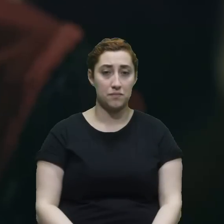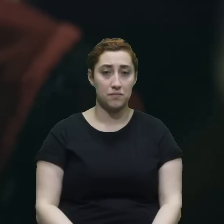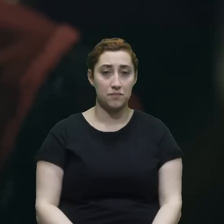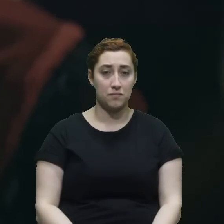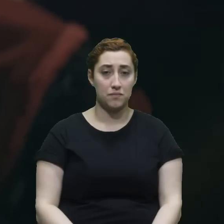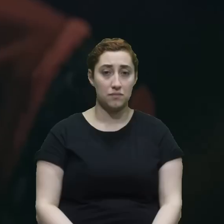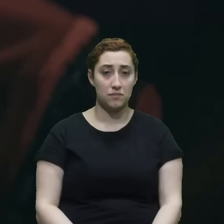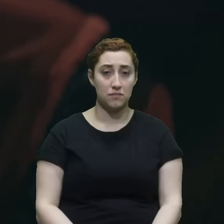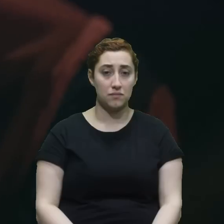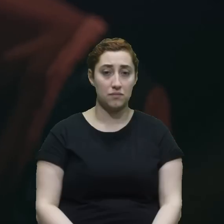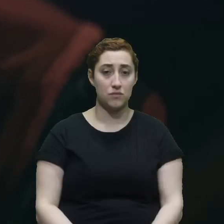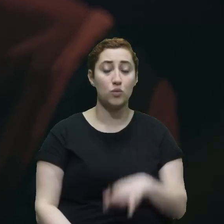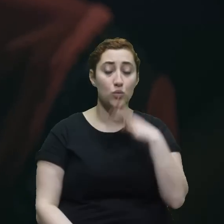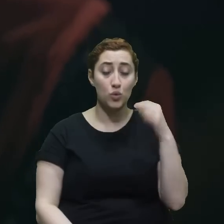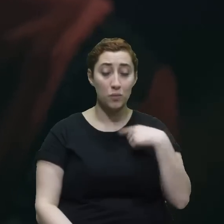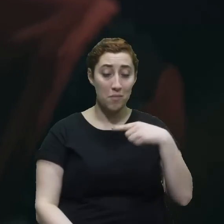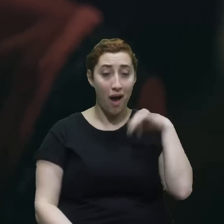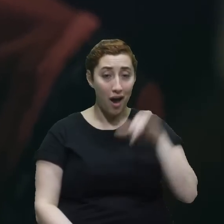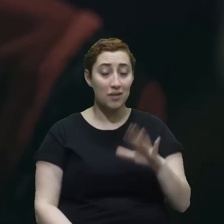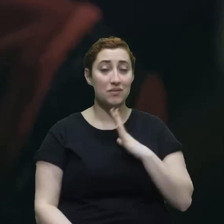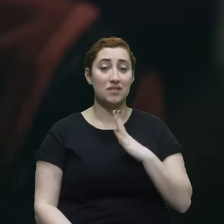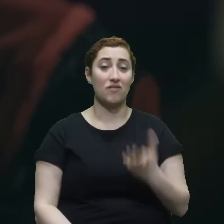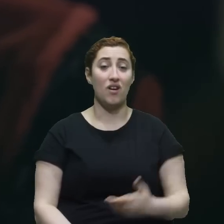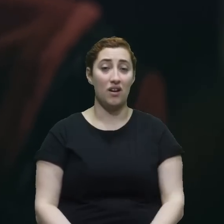baktı. Mutluluk bizim de hakkımız.